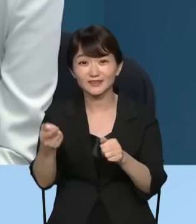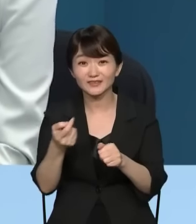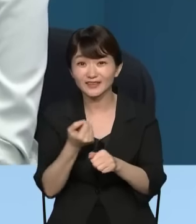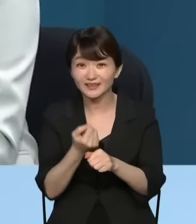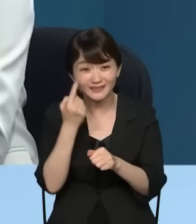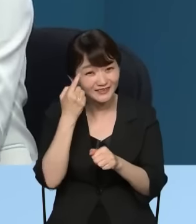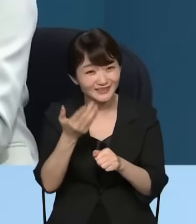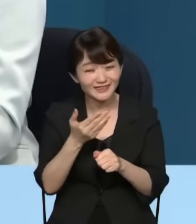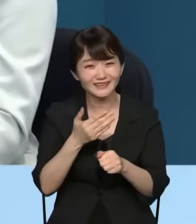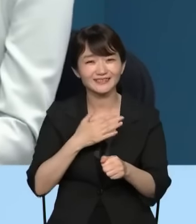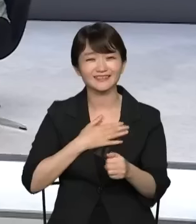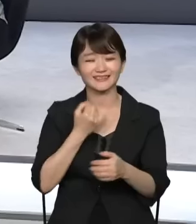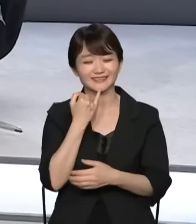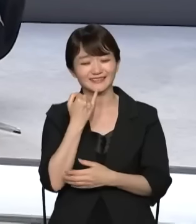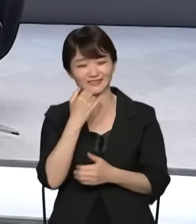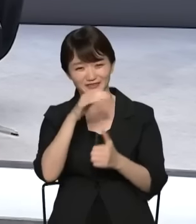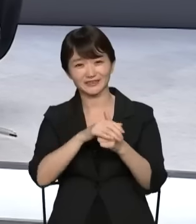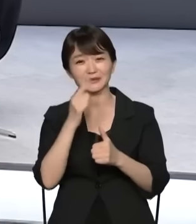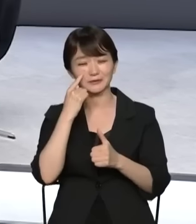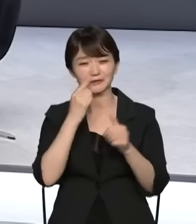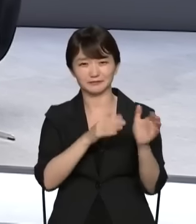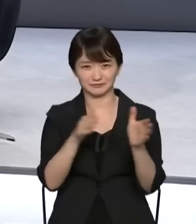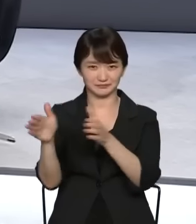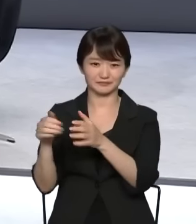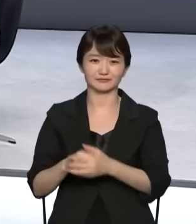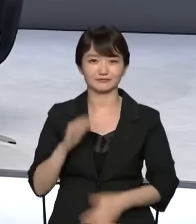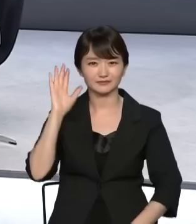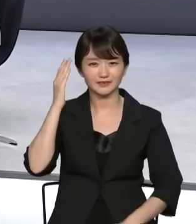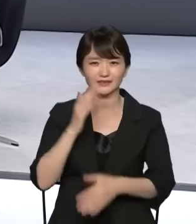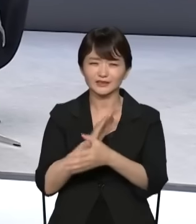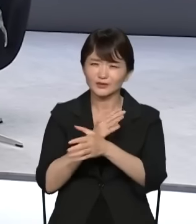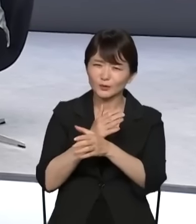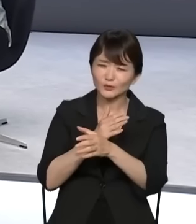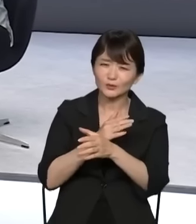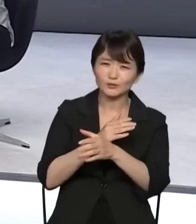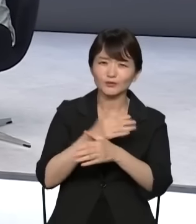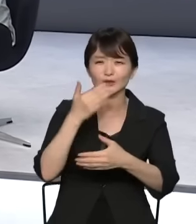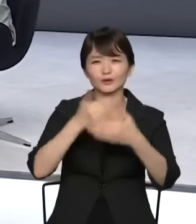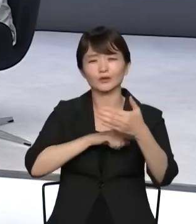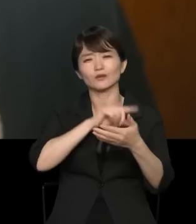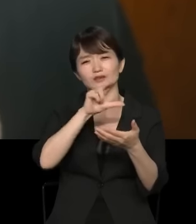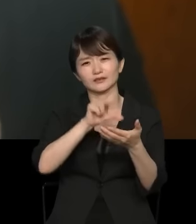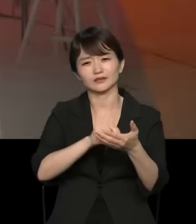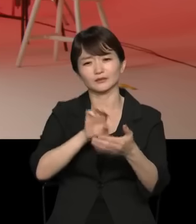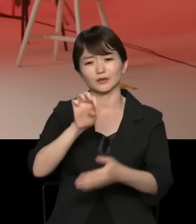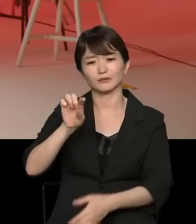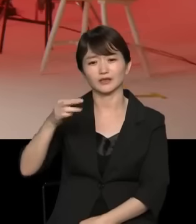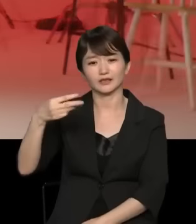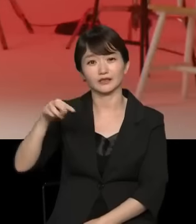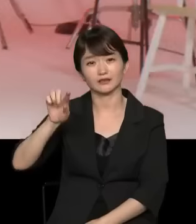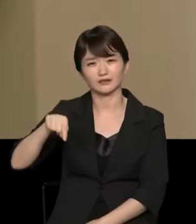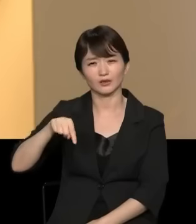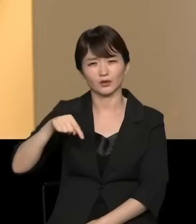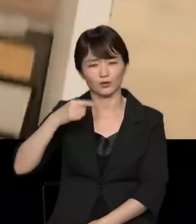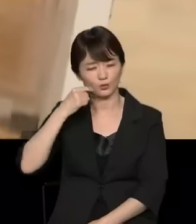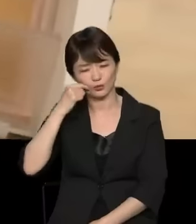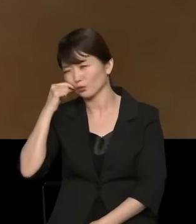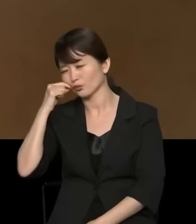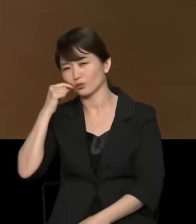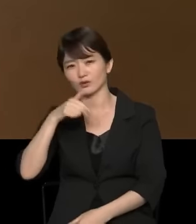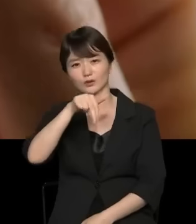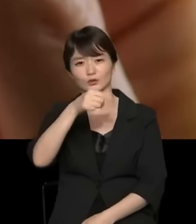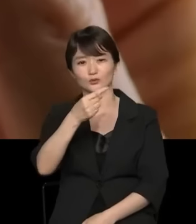한번. 최근에 개봉한 코미디 영화 파일럿의 반응이 네. 대단해요. 조정석 표